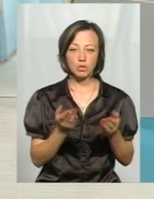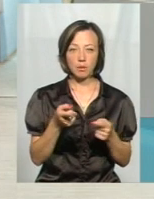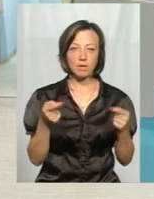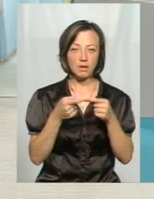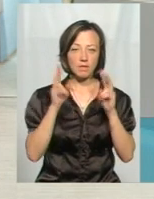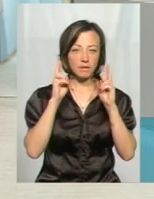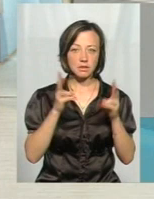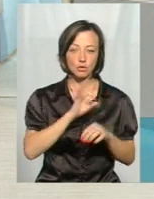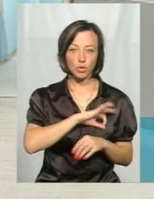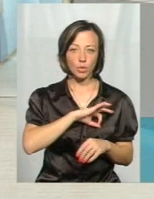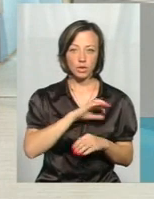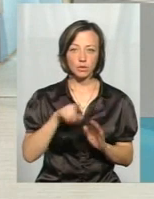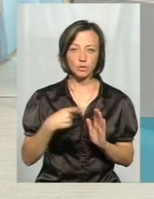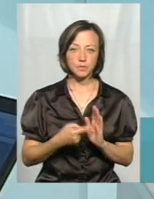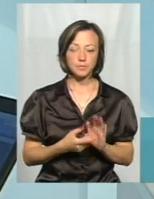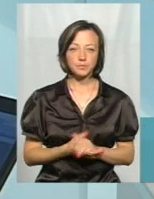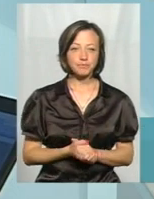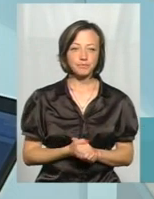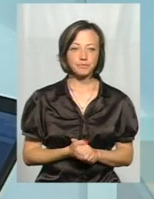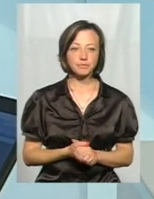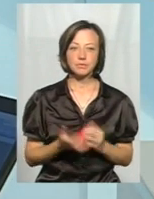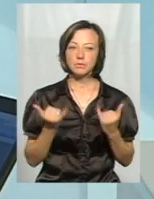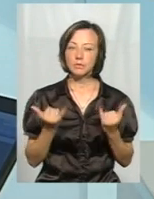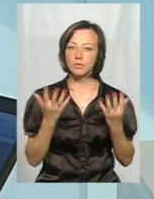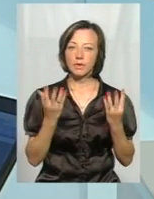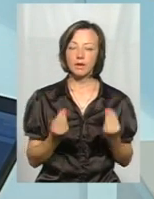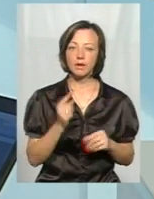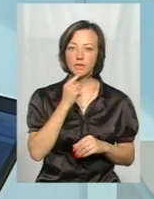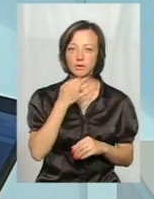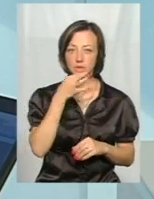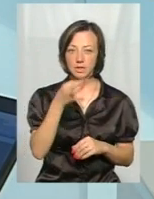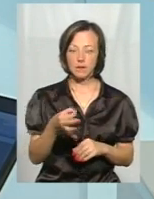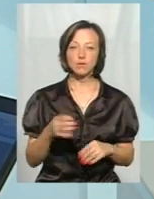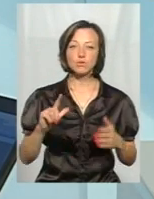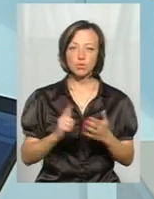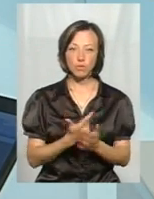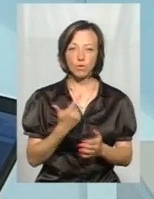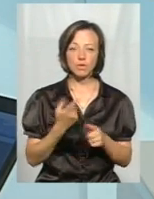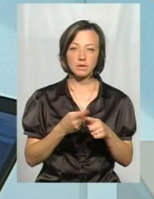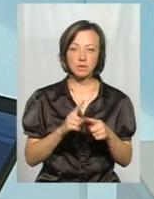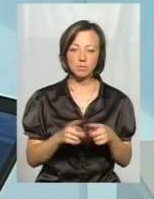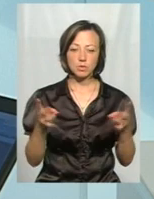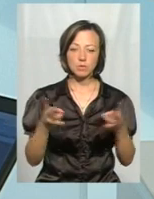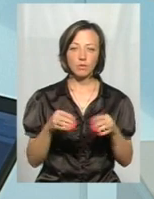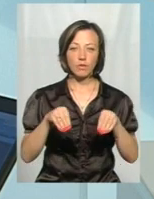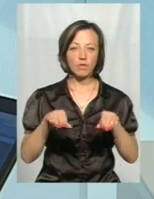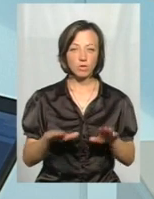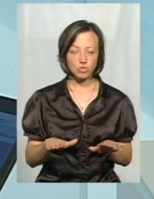визначено юридично? Важко мені на сьогоднішній день сказати. Це знову ж та сторона, яка потребує